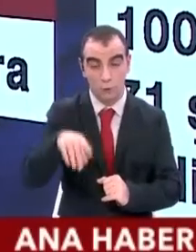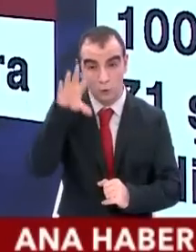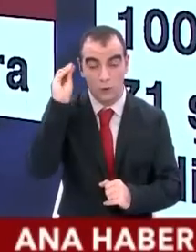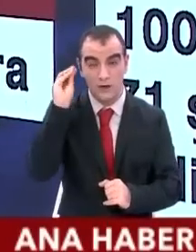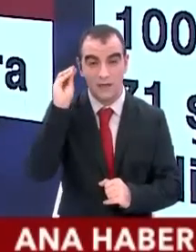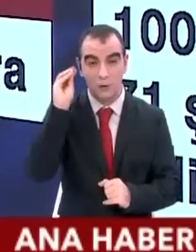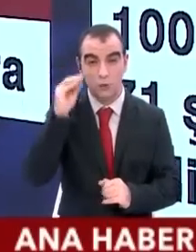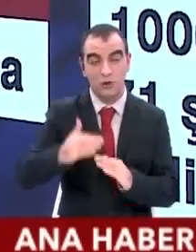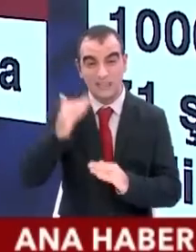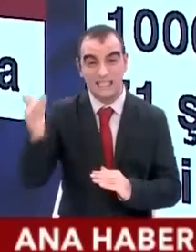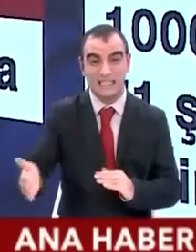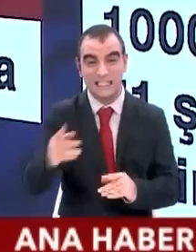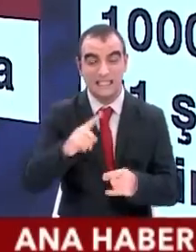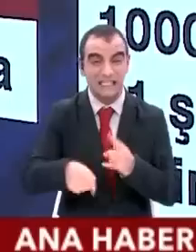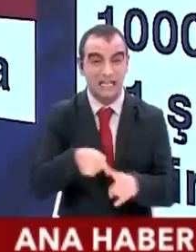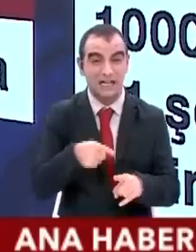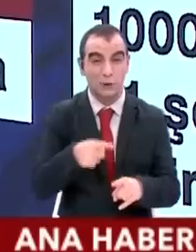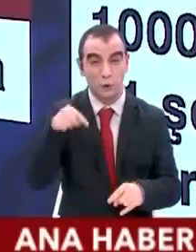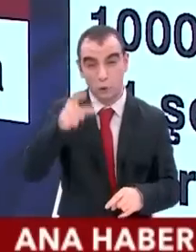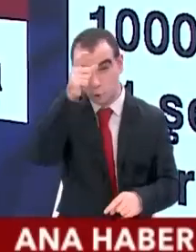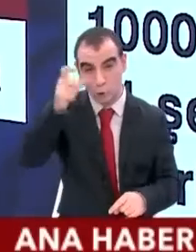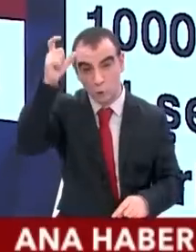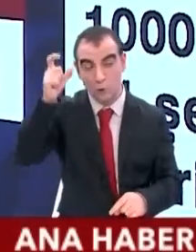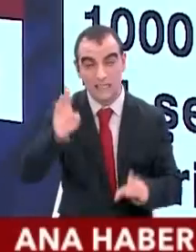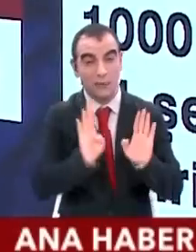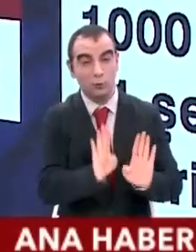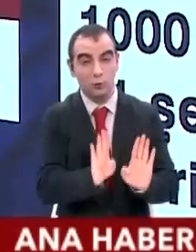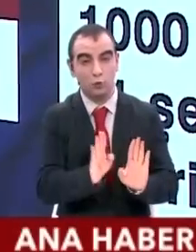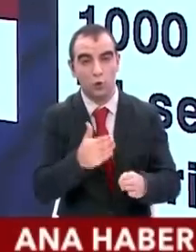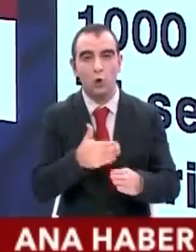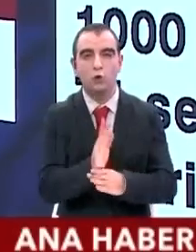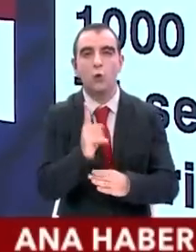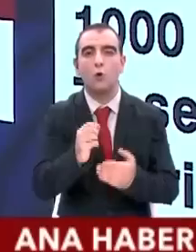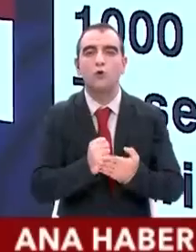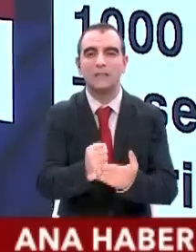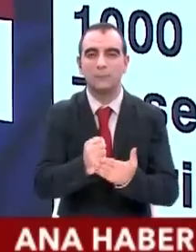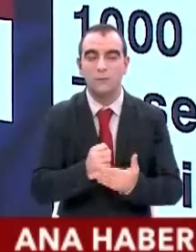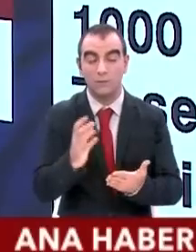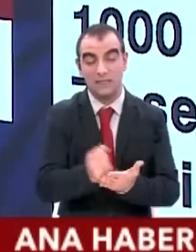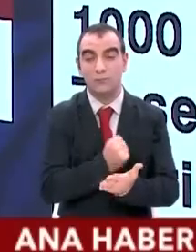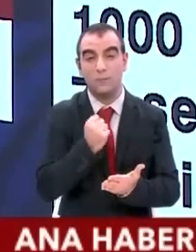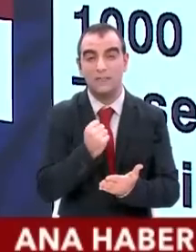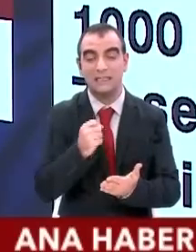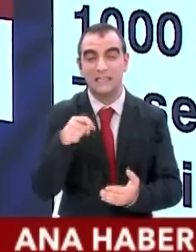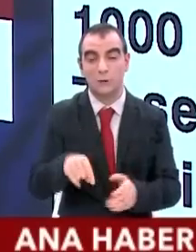işte dış konjonktürün Türkiye lehine duruşu doğru diploma senin sonuçları